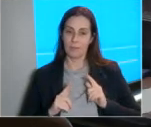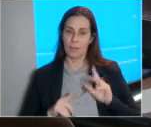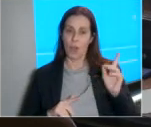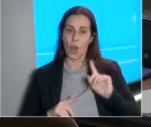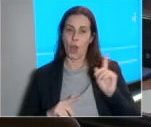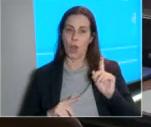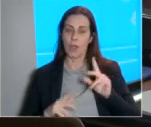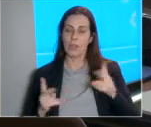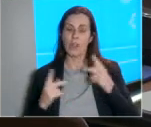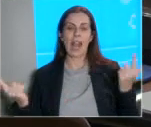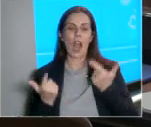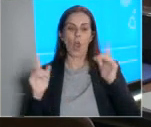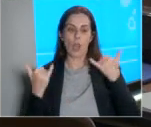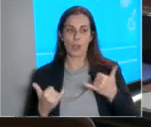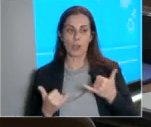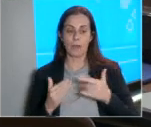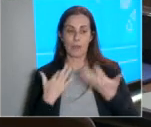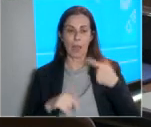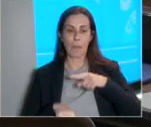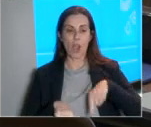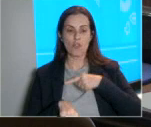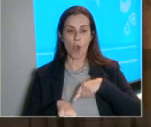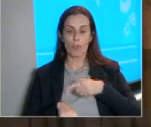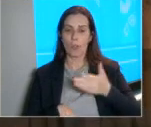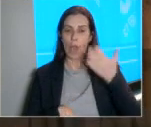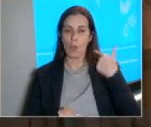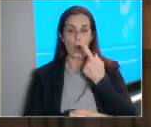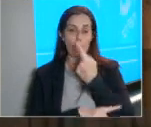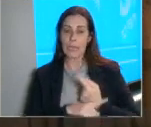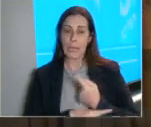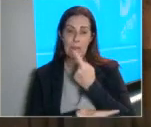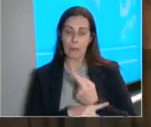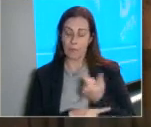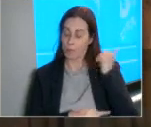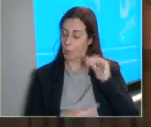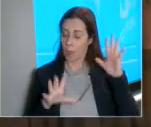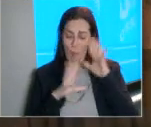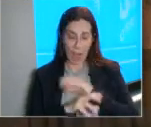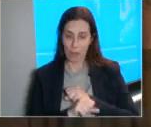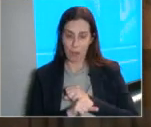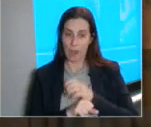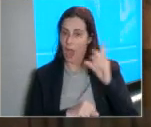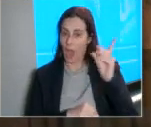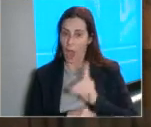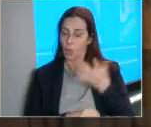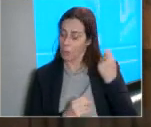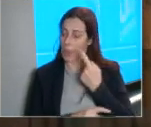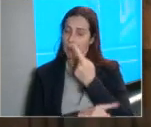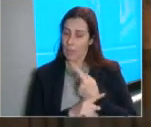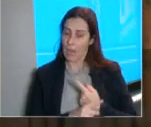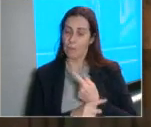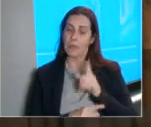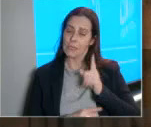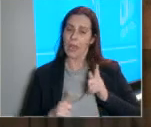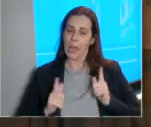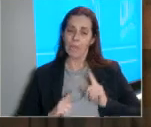חוגגים מוקדם. רק לפני כמה שעות עוד היו מטחי טילים, וכל הלילה הדרום היה בוער.